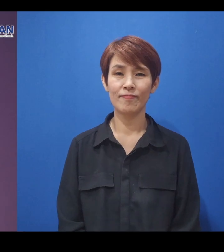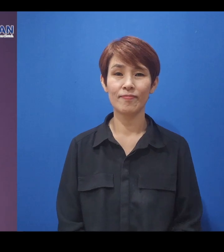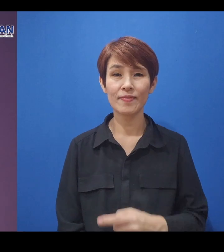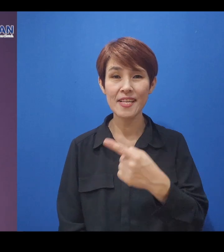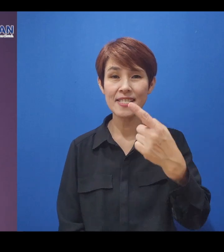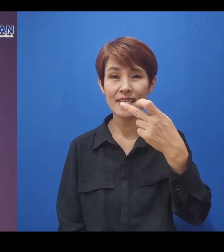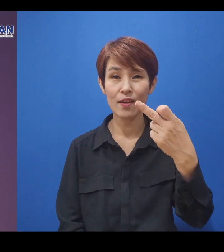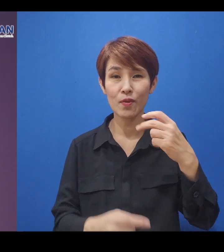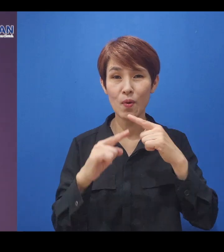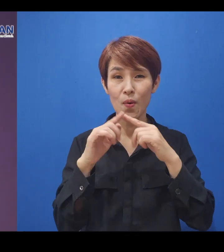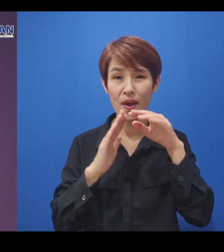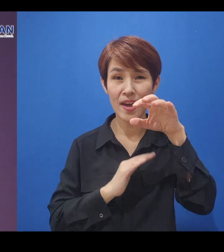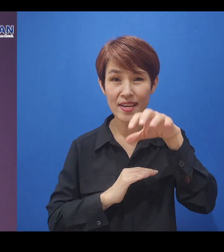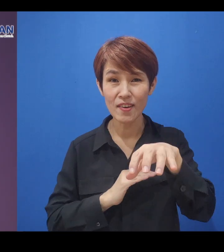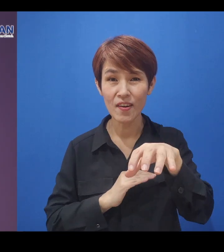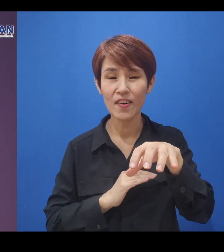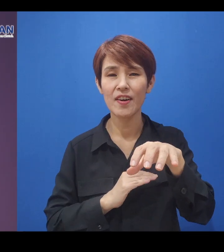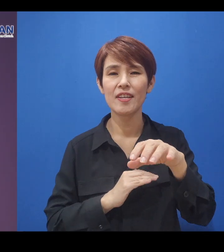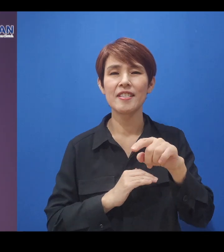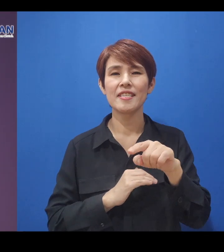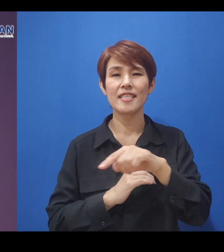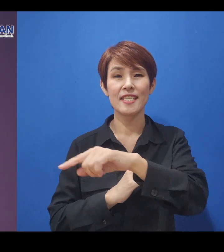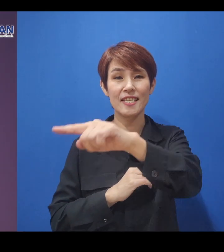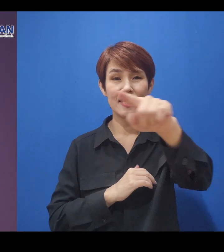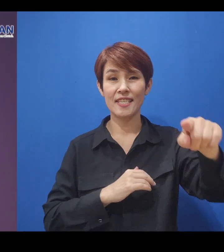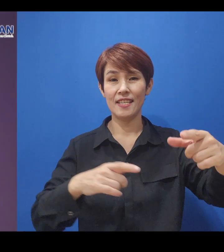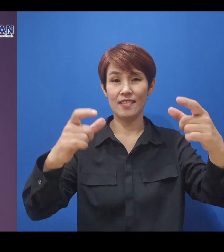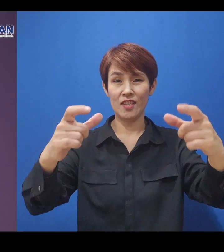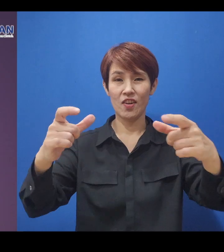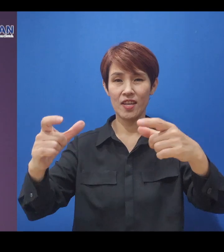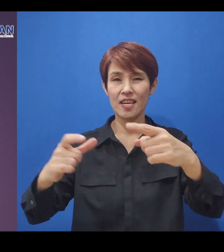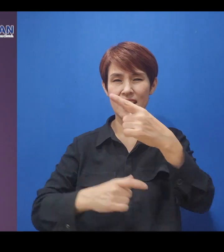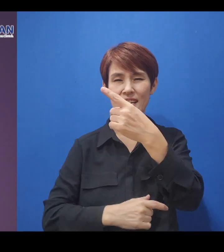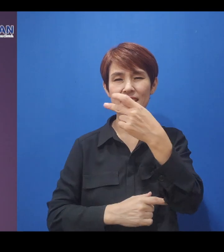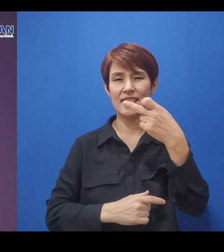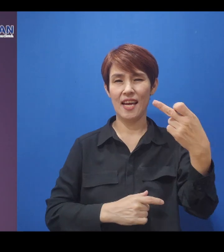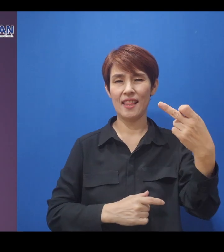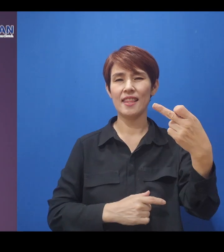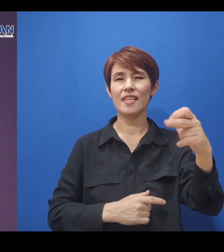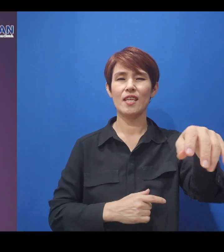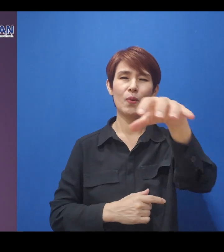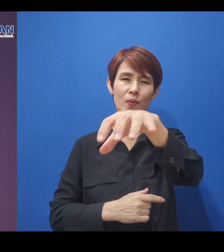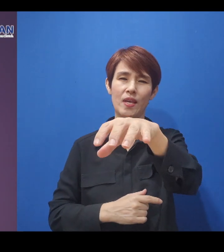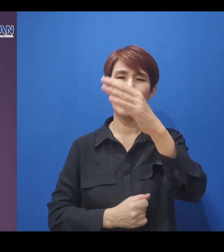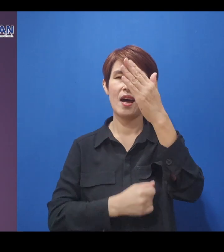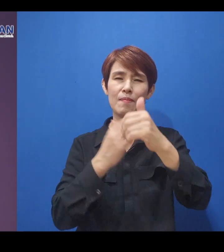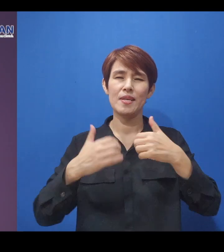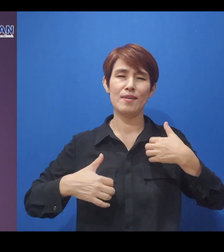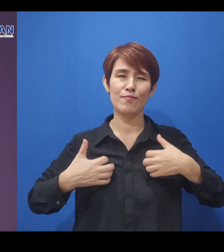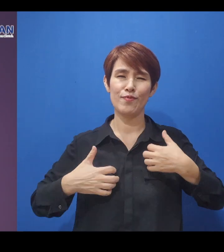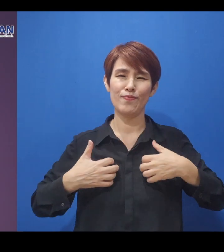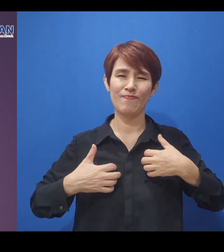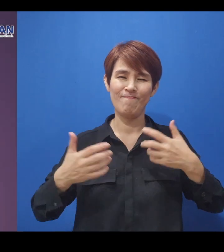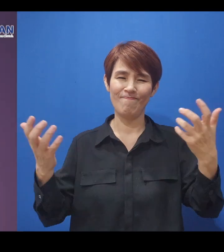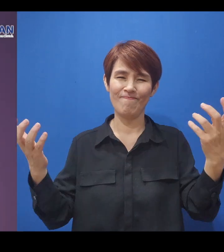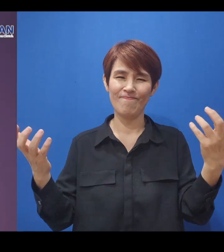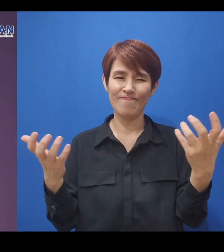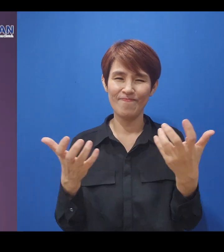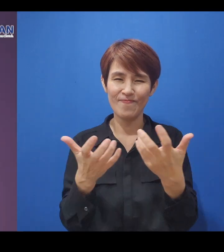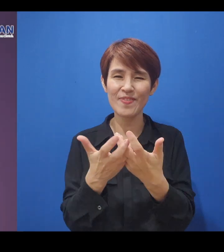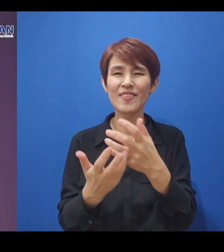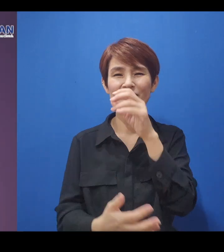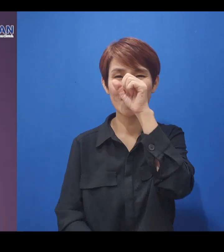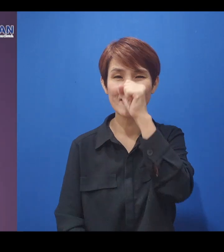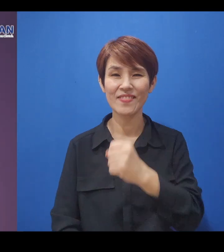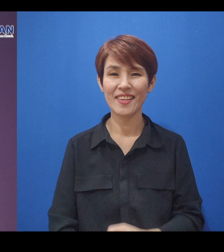일산교회를 통해 이 후곡마을 지역이 일산이라는 이 성에 하나님의 기쁨으로